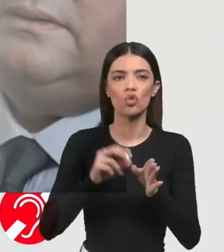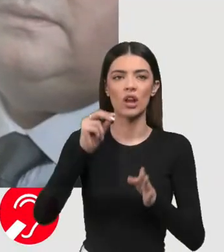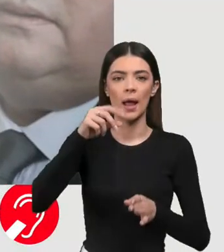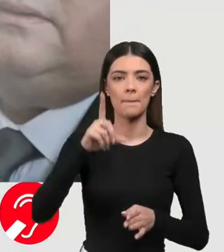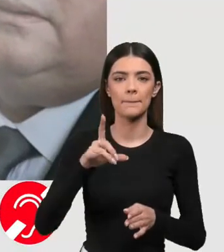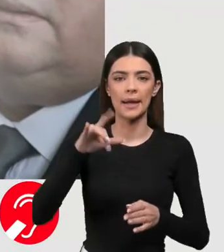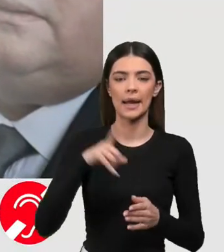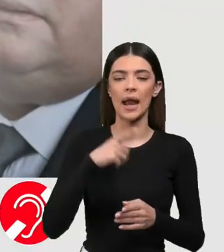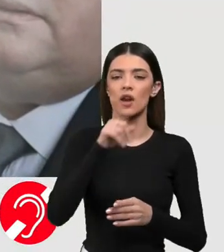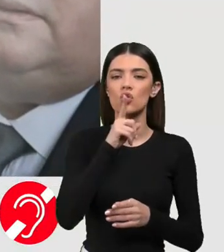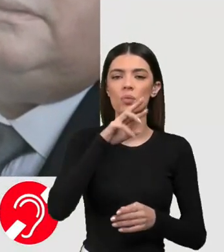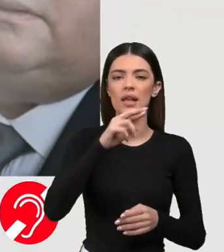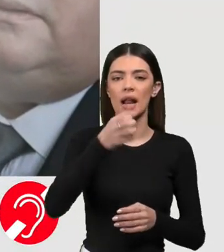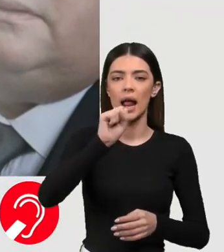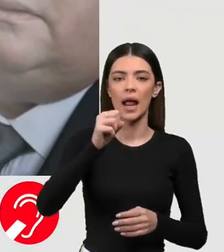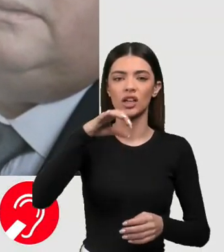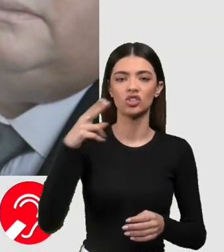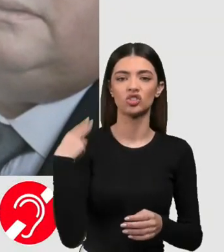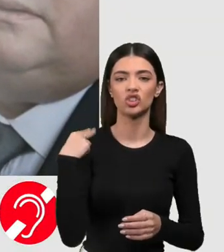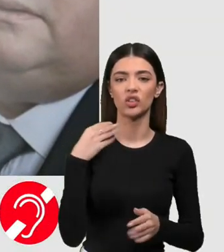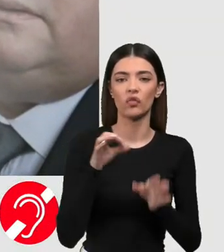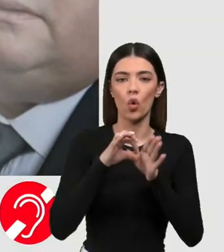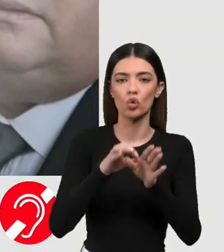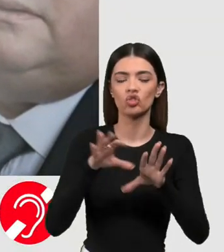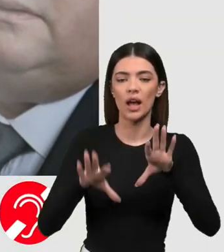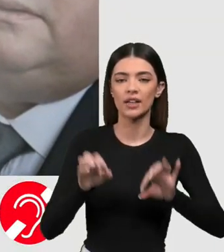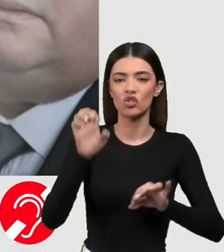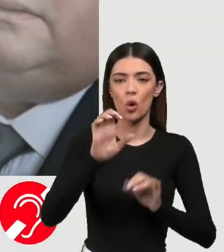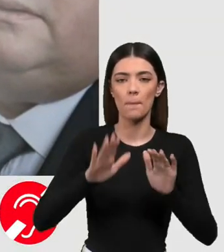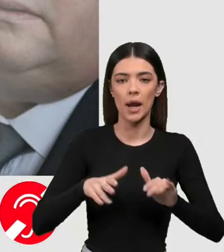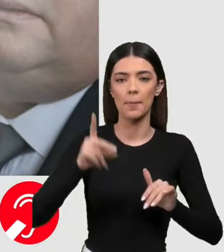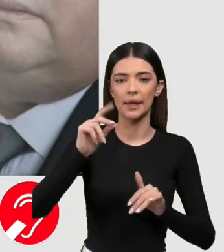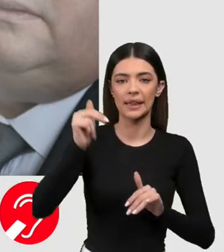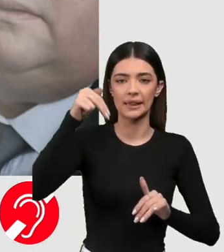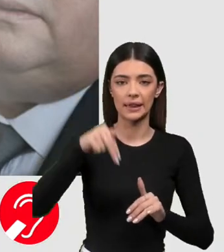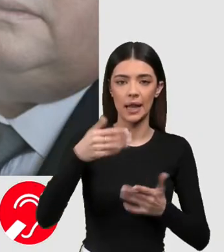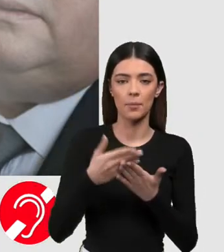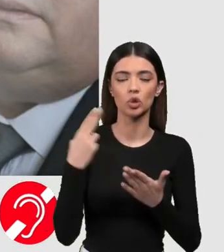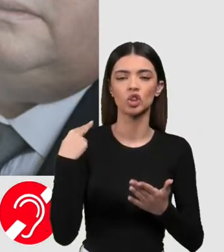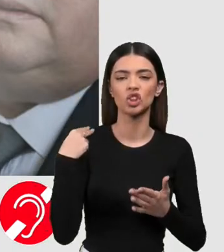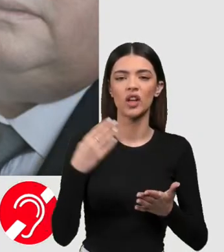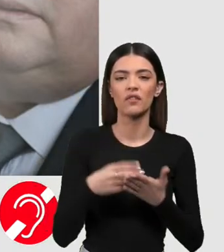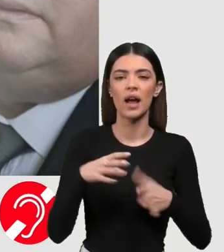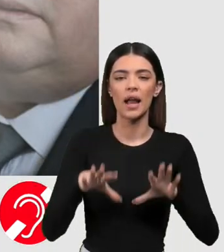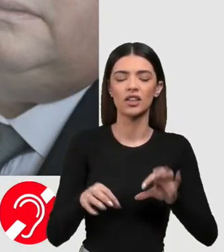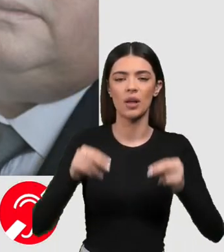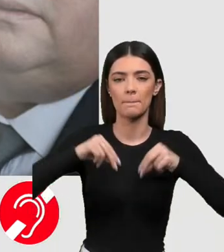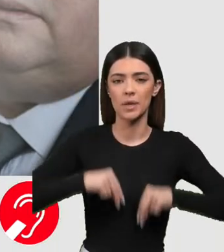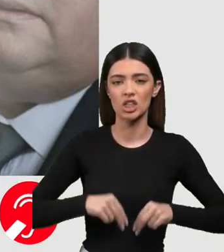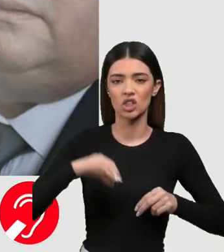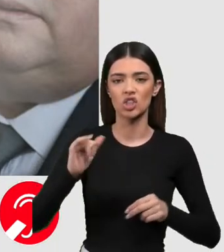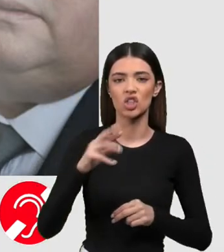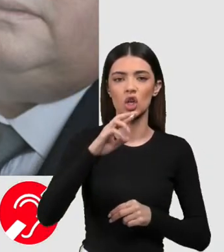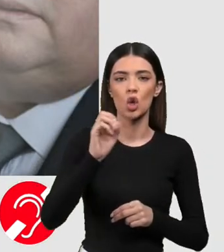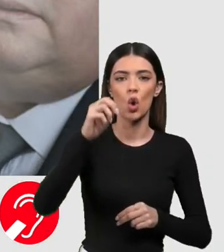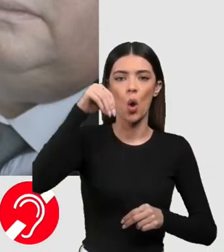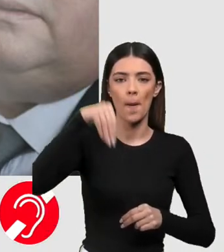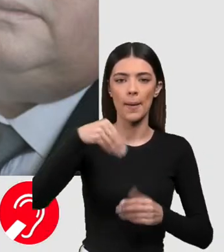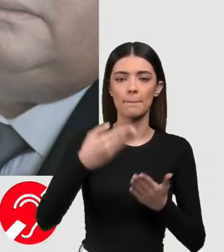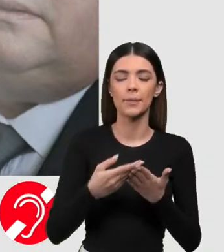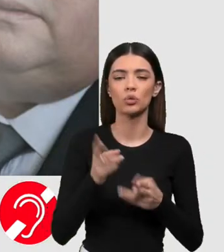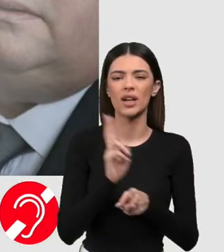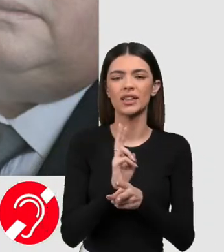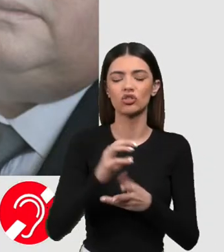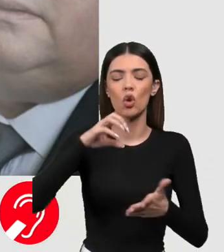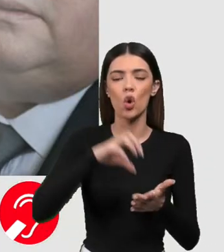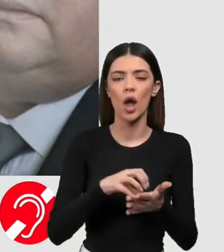Conducerea PNL i-a desemnat pe Rareș Bogdan ca șef de campanie la alegerile europarlamentare, dar Modreanu șef la campania prezidențială și Florin Roman